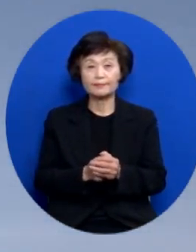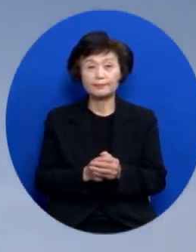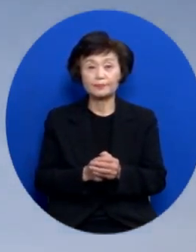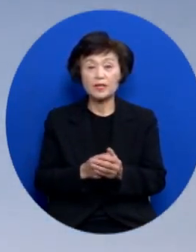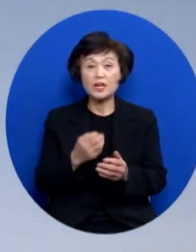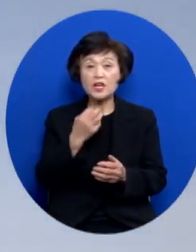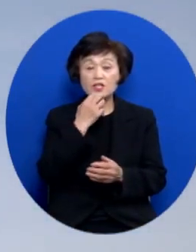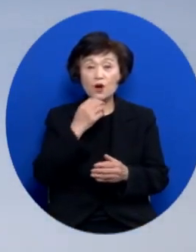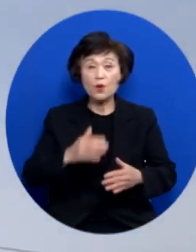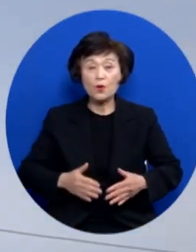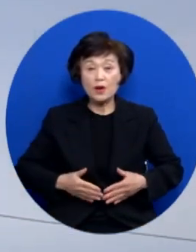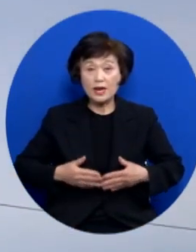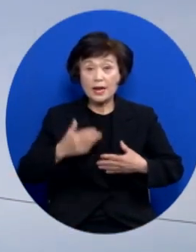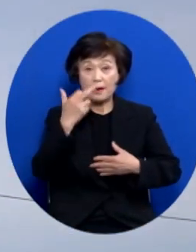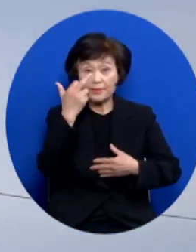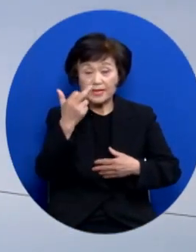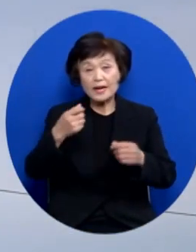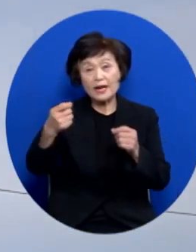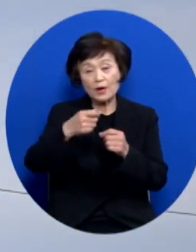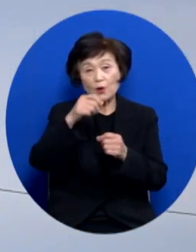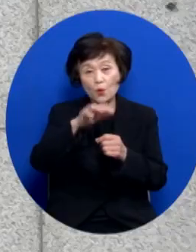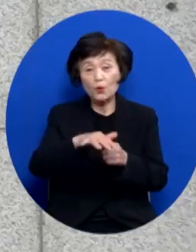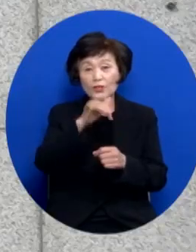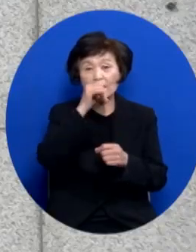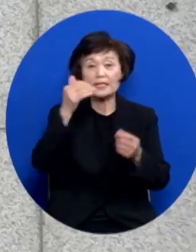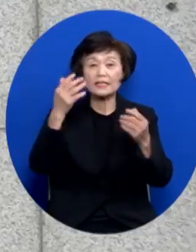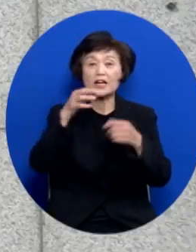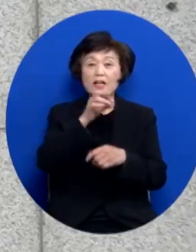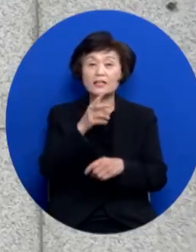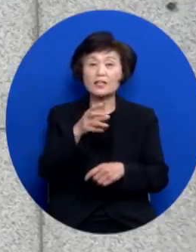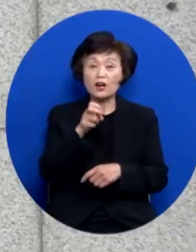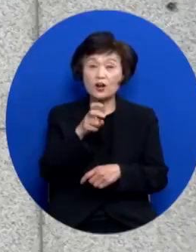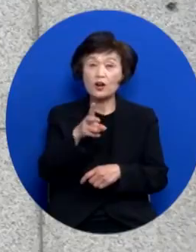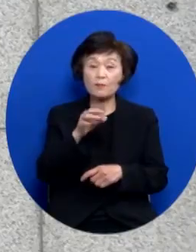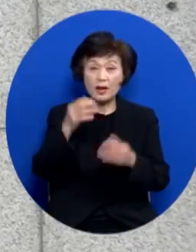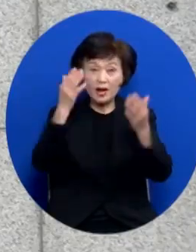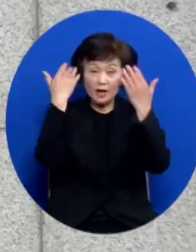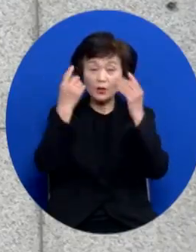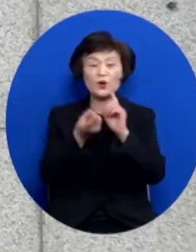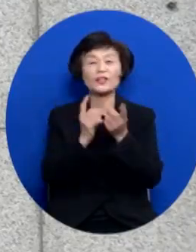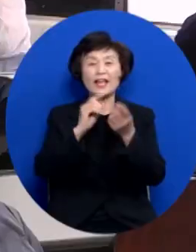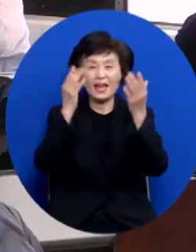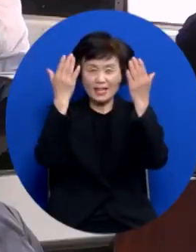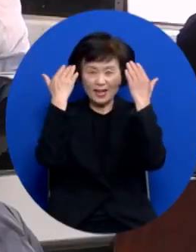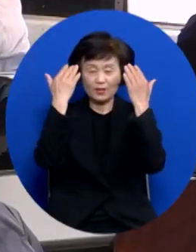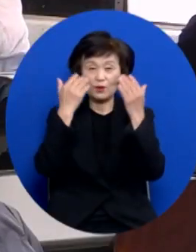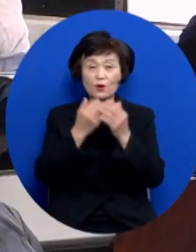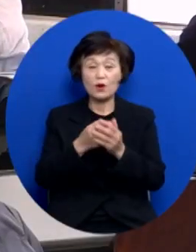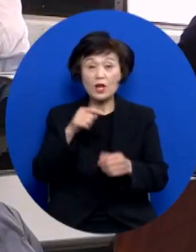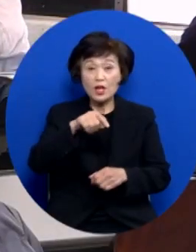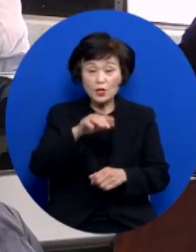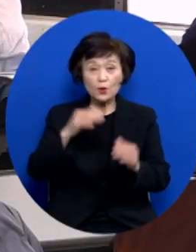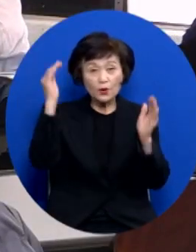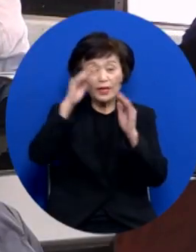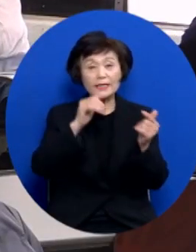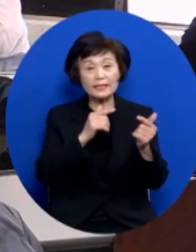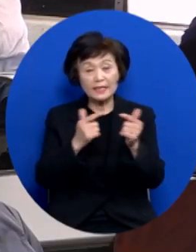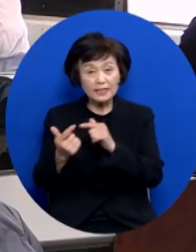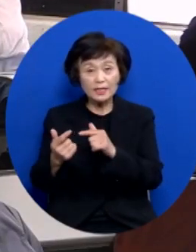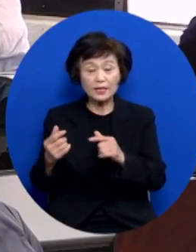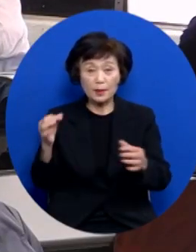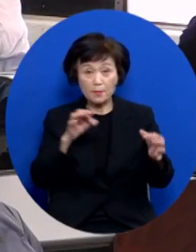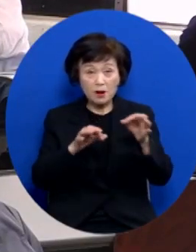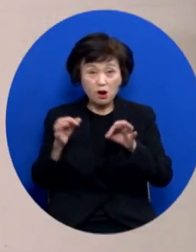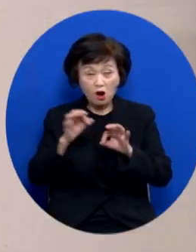서울 남산 인근에 위치한 한 대안학교. 이 학교는 재학생들이 십시일반 모은 성금을 지난 15일 주한